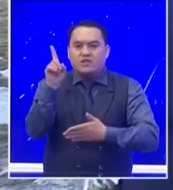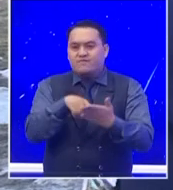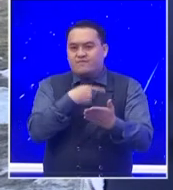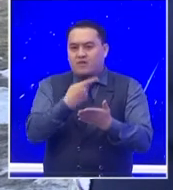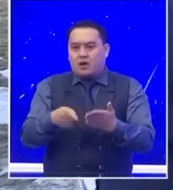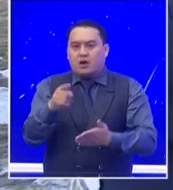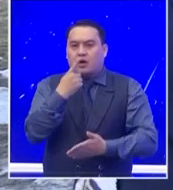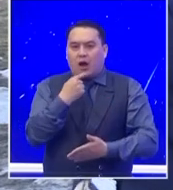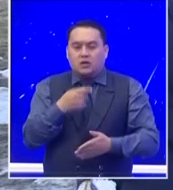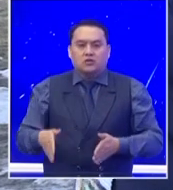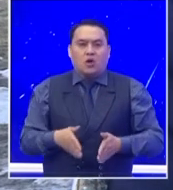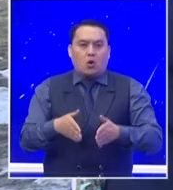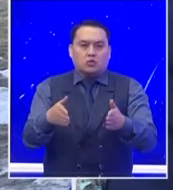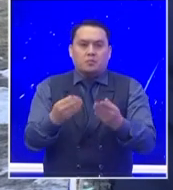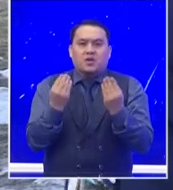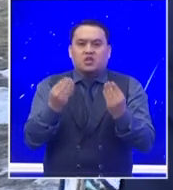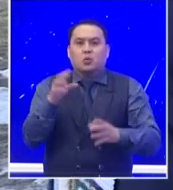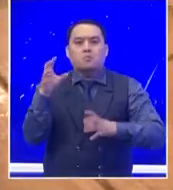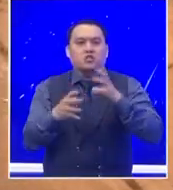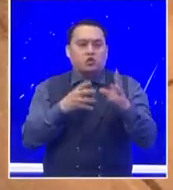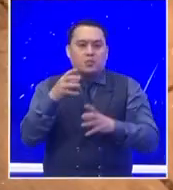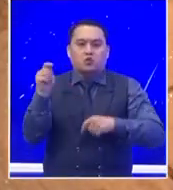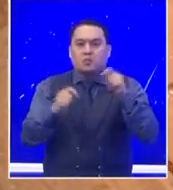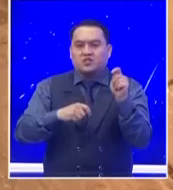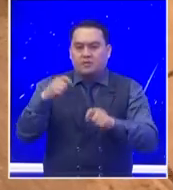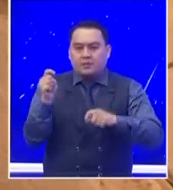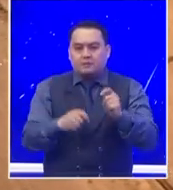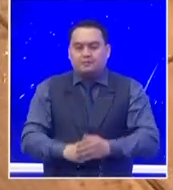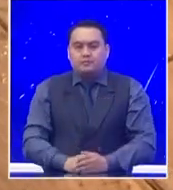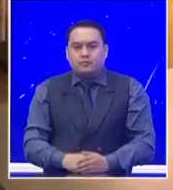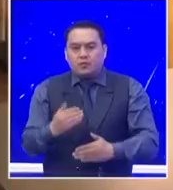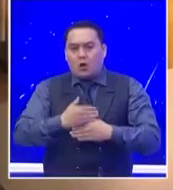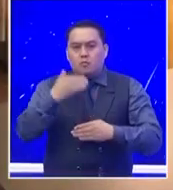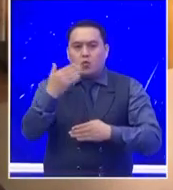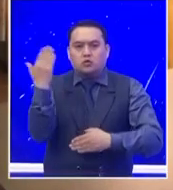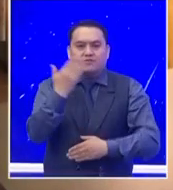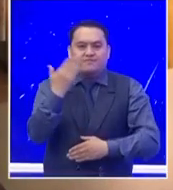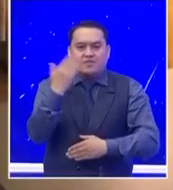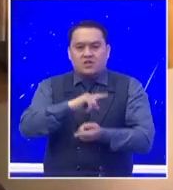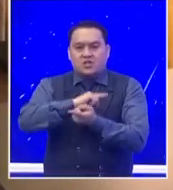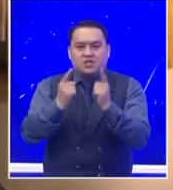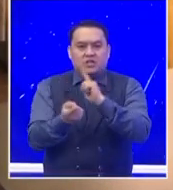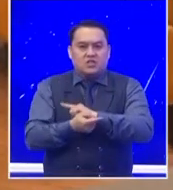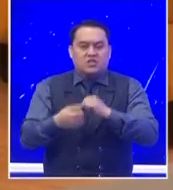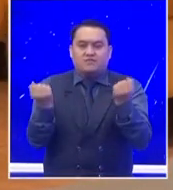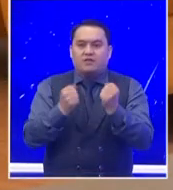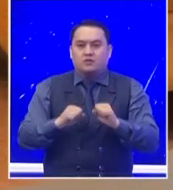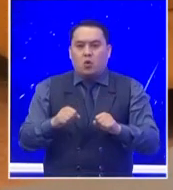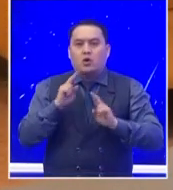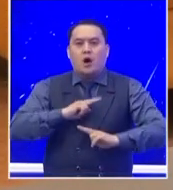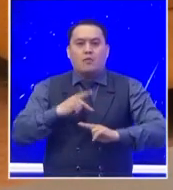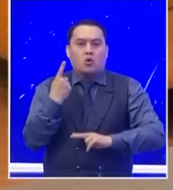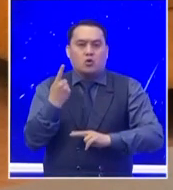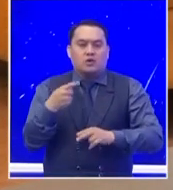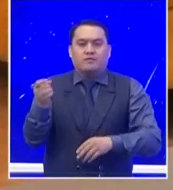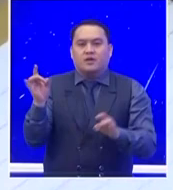иду по красной дорожке на столь престижном мероприятии. Сказать, что после фильма жизнь Мируэрт изменилась кардинально, нельзя. Сейчас она работает в одном